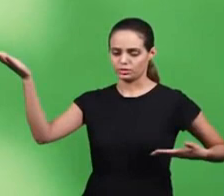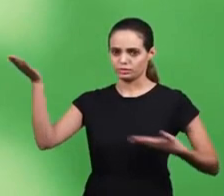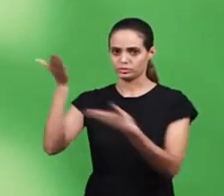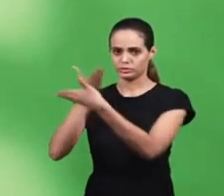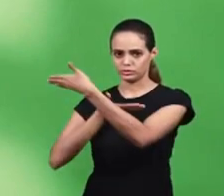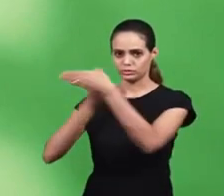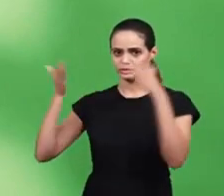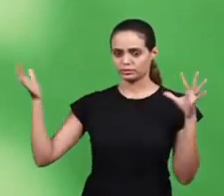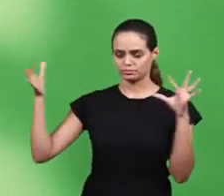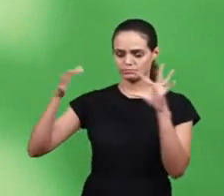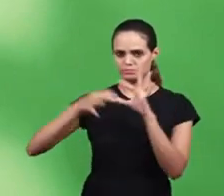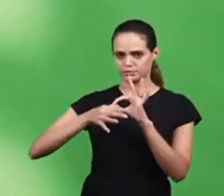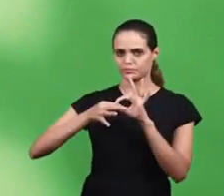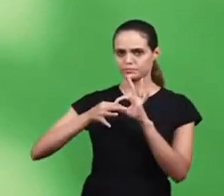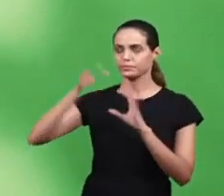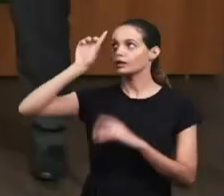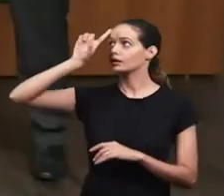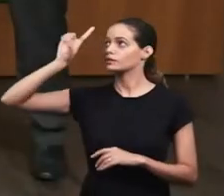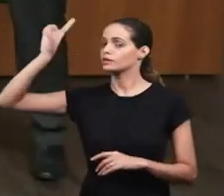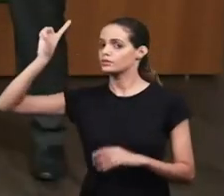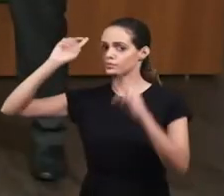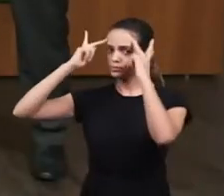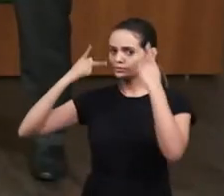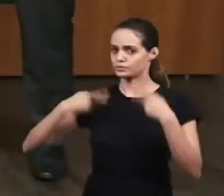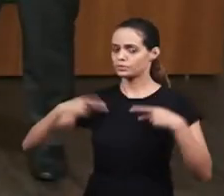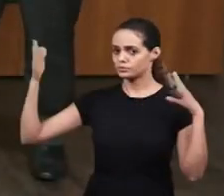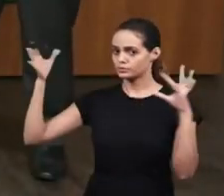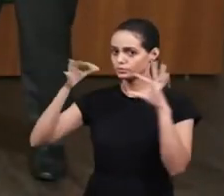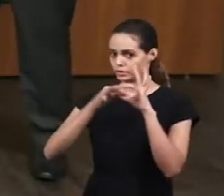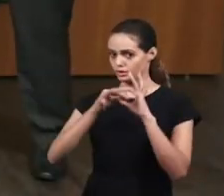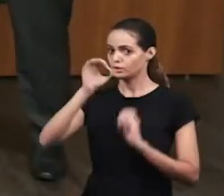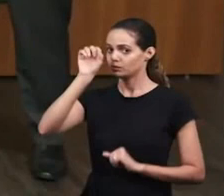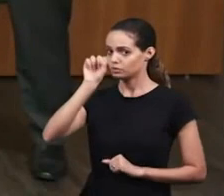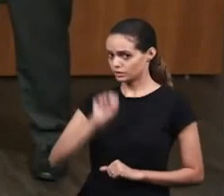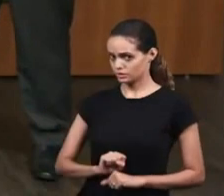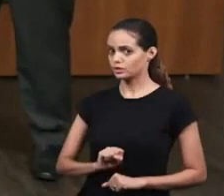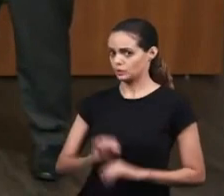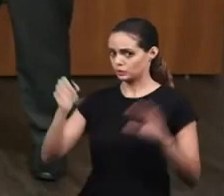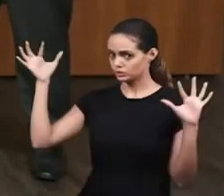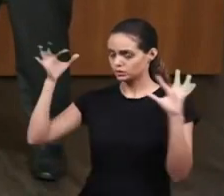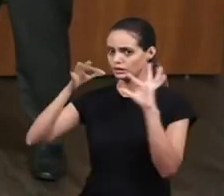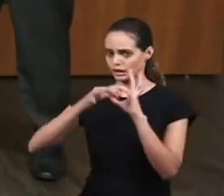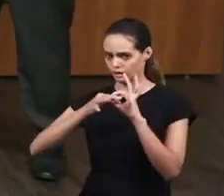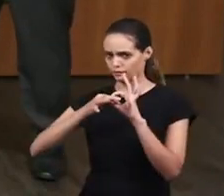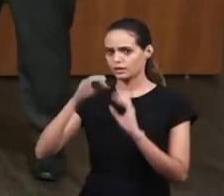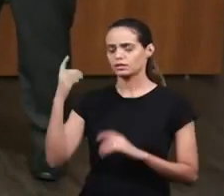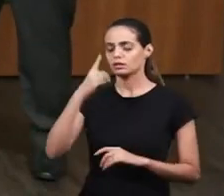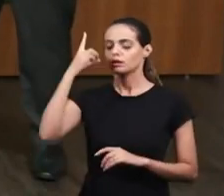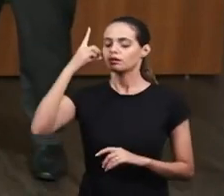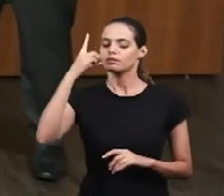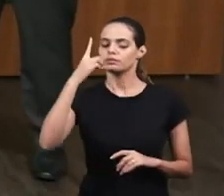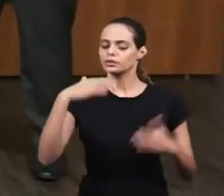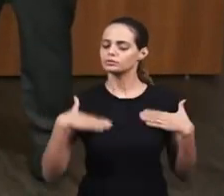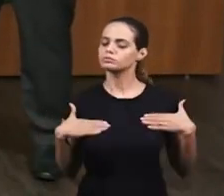Er stellte sich als Hohenpriester zur Verfügung. Eine der Funktionen der Hohepriester war es,